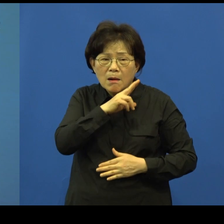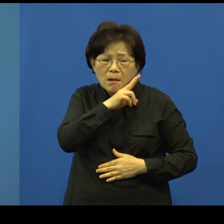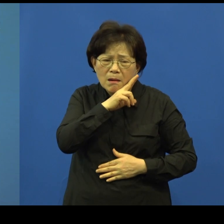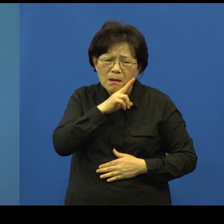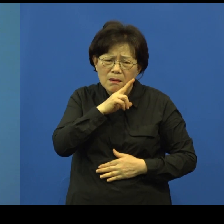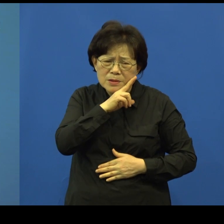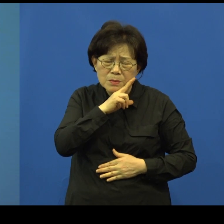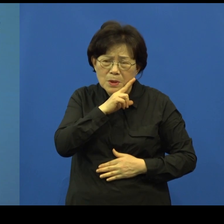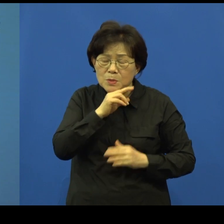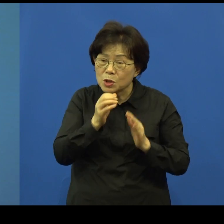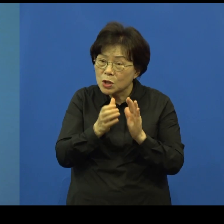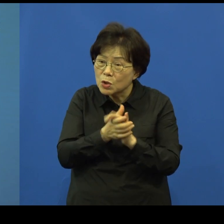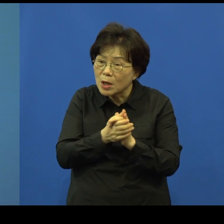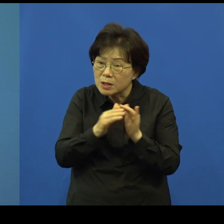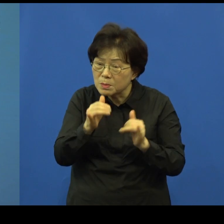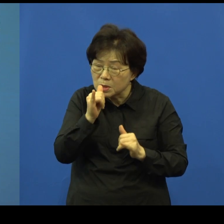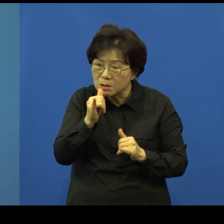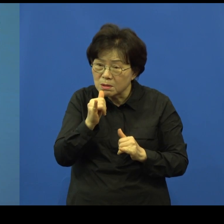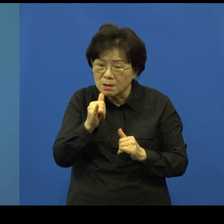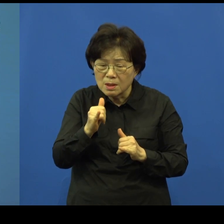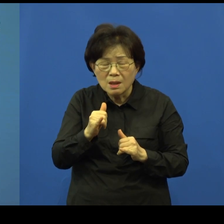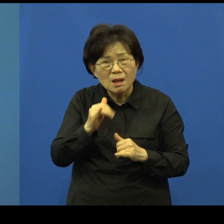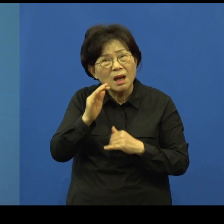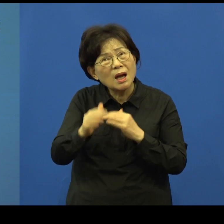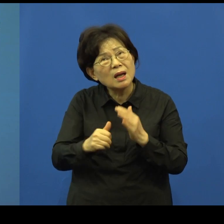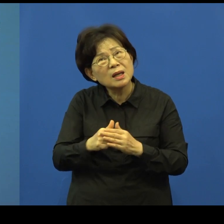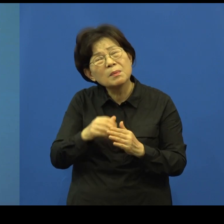여러분, 기도 다 해놓고 하나님 안 되겠죠, 뭐 이러면 안 되잖아요.